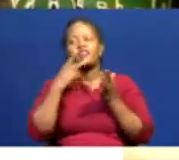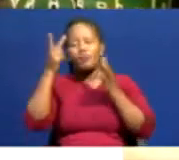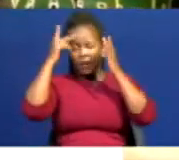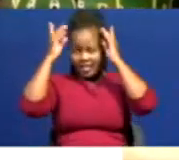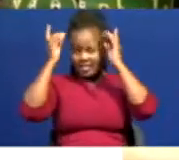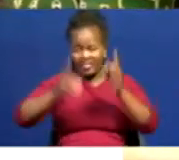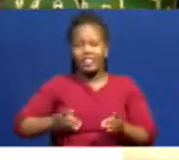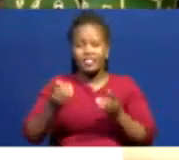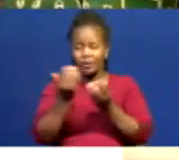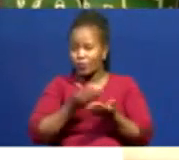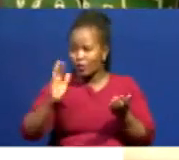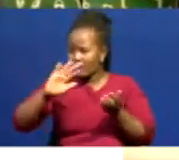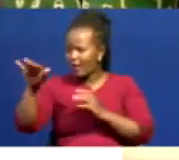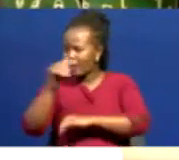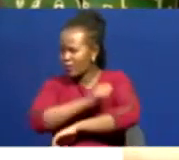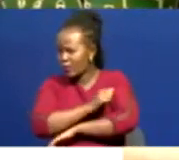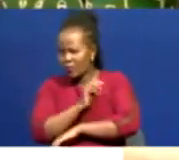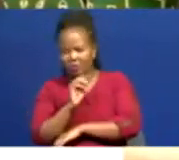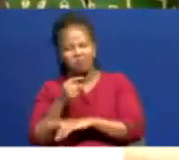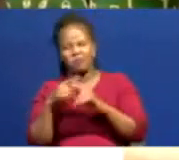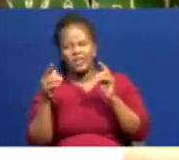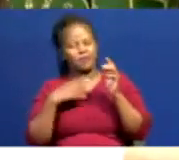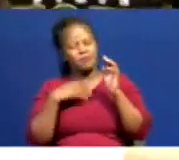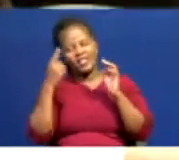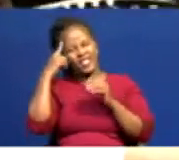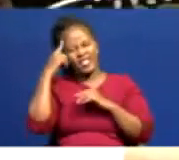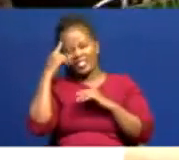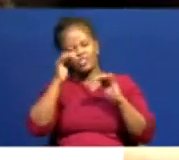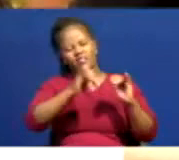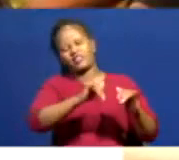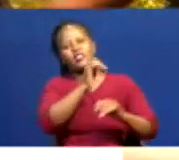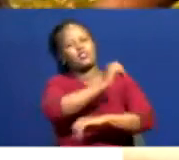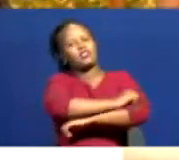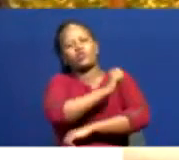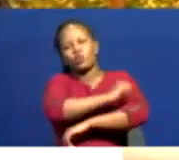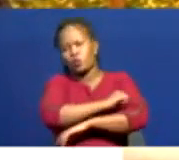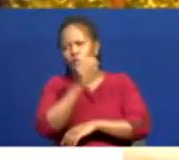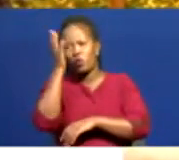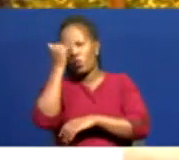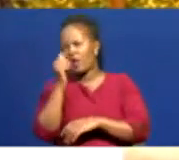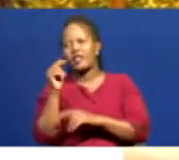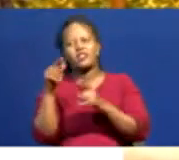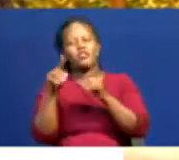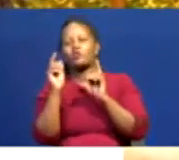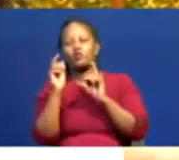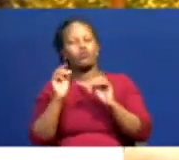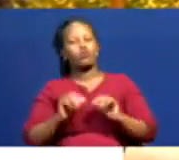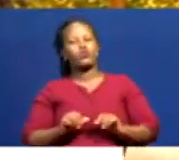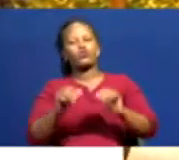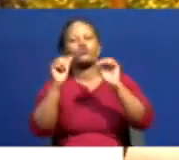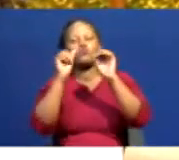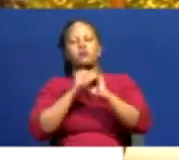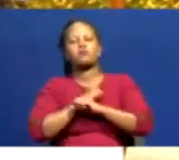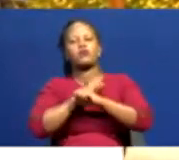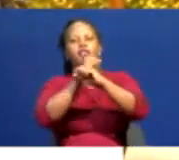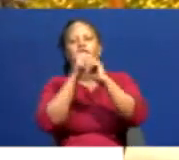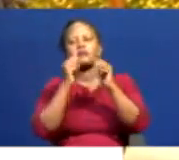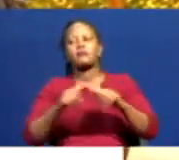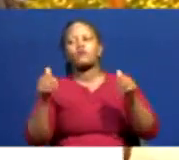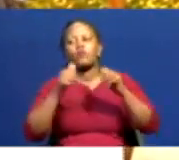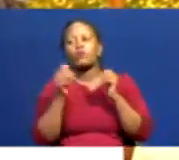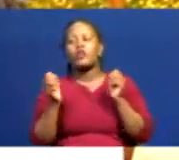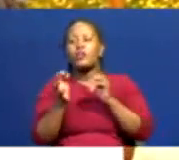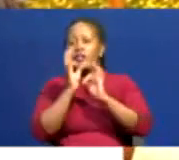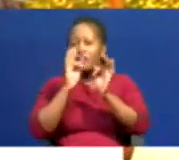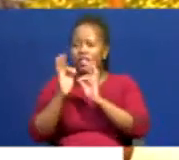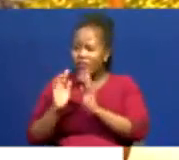mimi nimeonelea abaki kwa shule kwa sababu akiwa shuleni ako kwa mkono mzuri ya serikali. Mimi nikienda